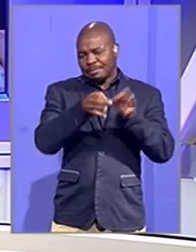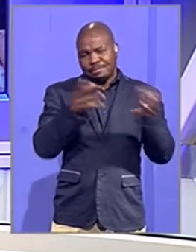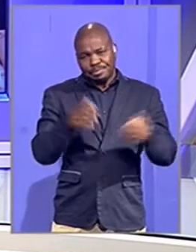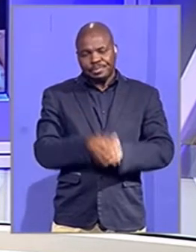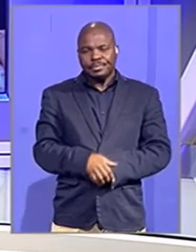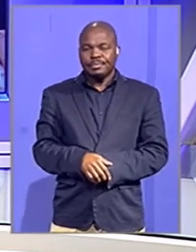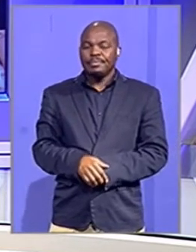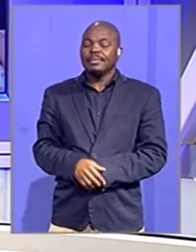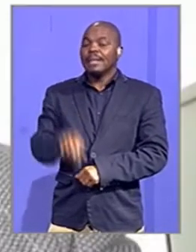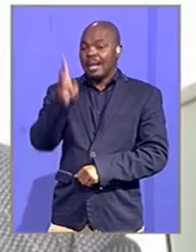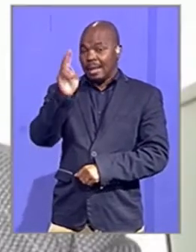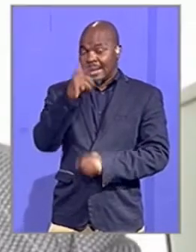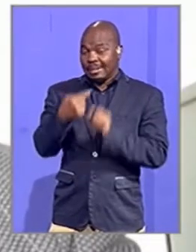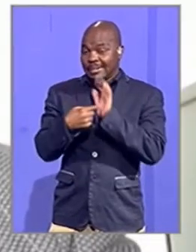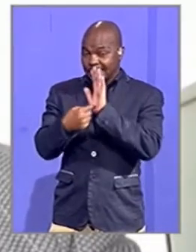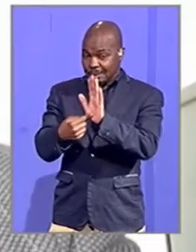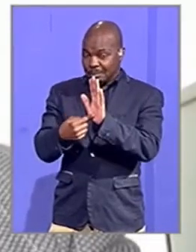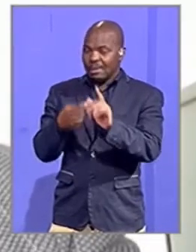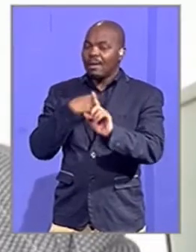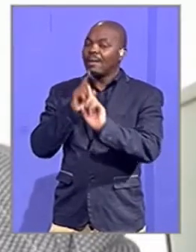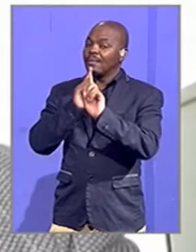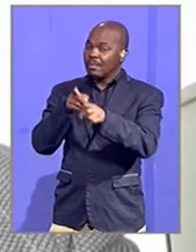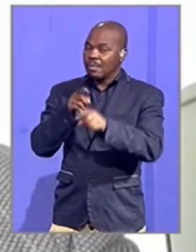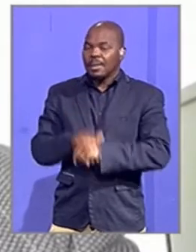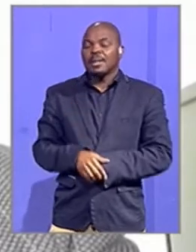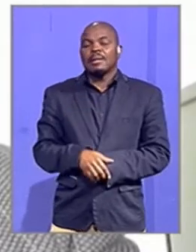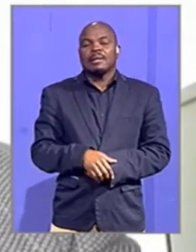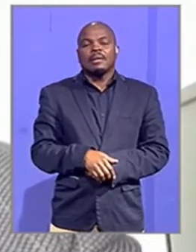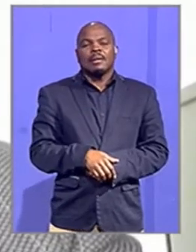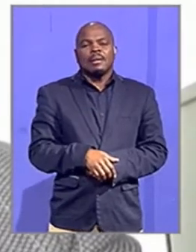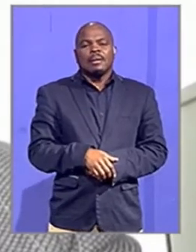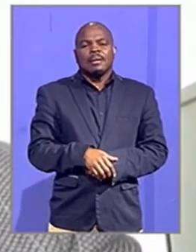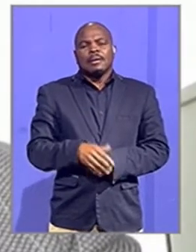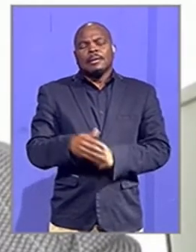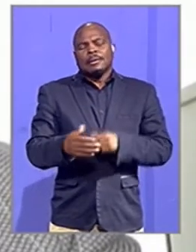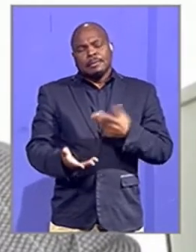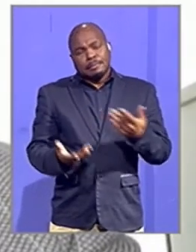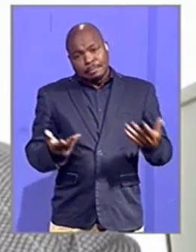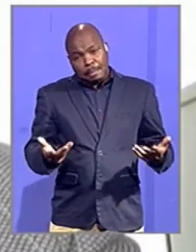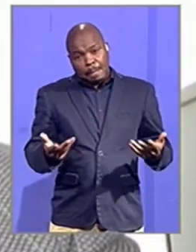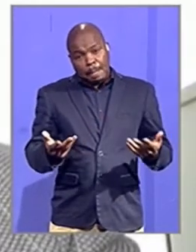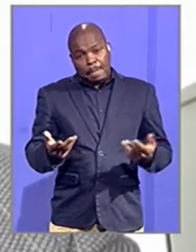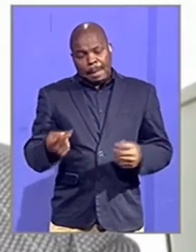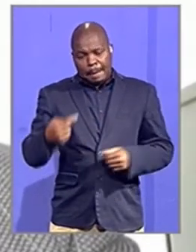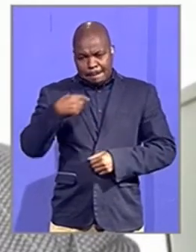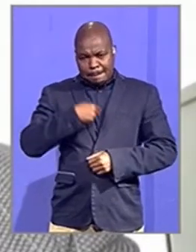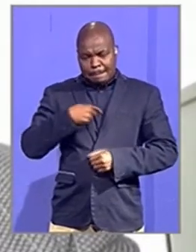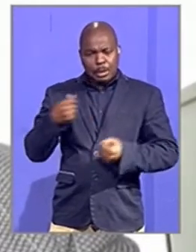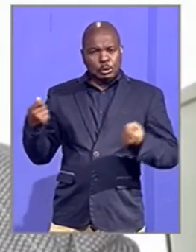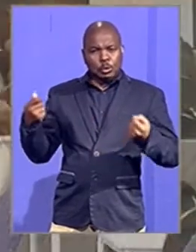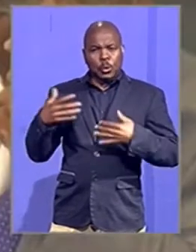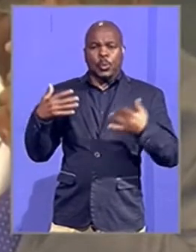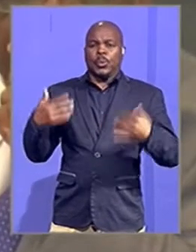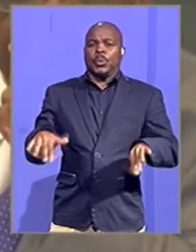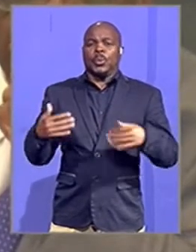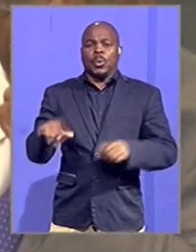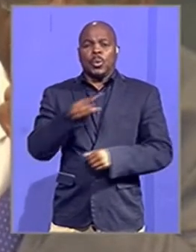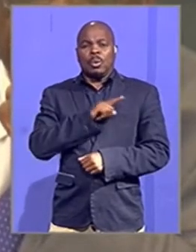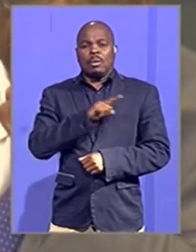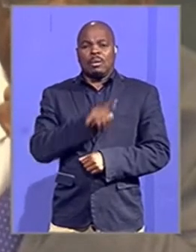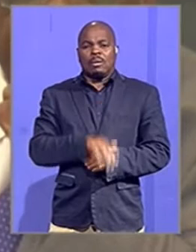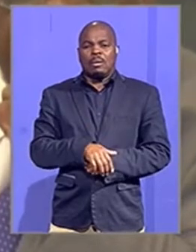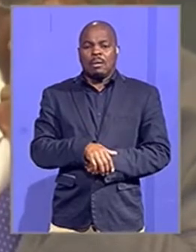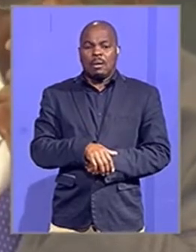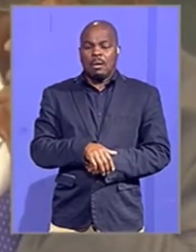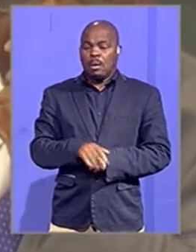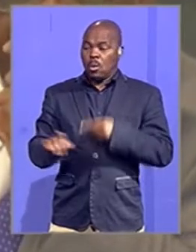ke go fe mohlalo mo kaone ke araba putšwa go ba ga Matlao ke ntšhušitše kudu ka maatla ge nako ela